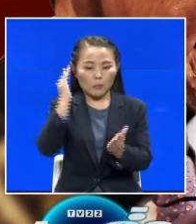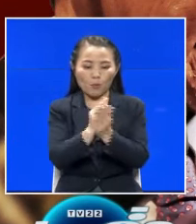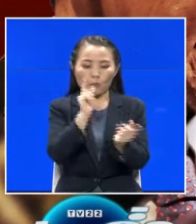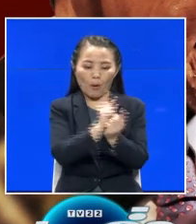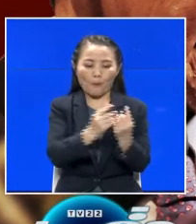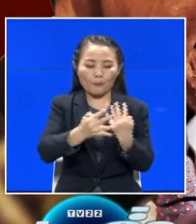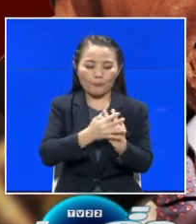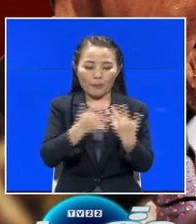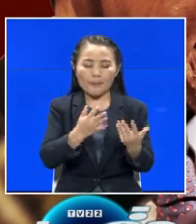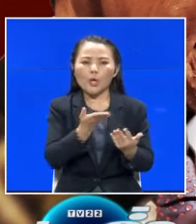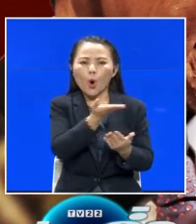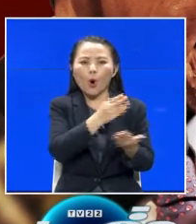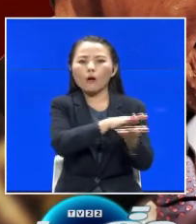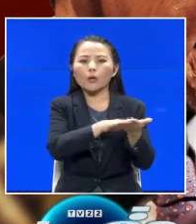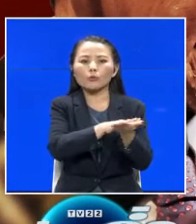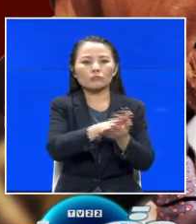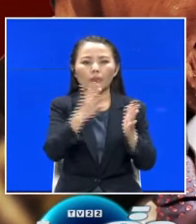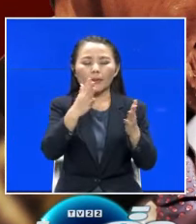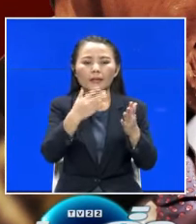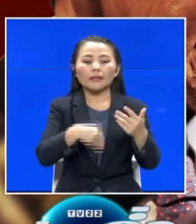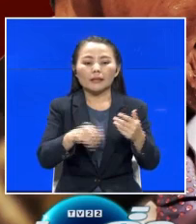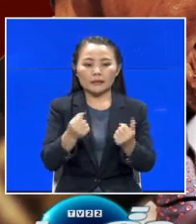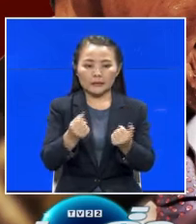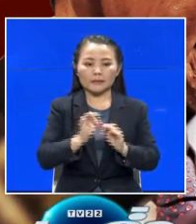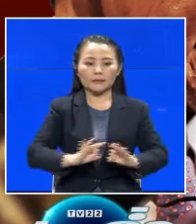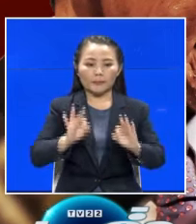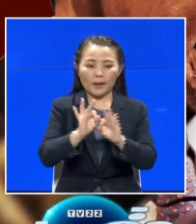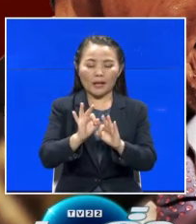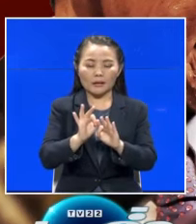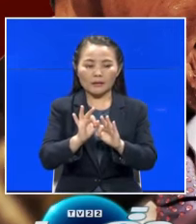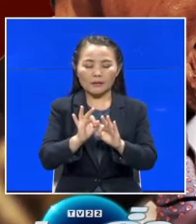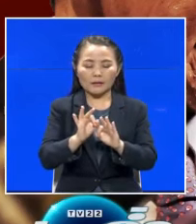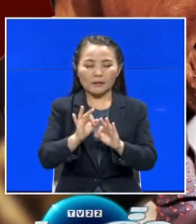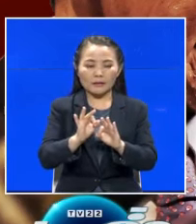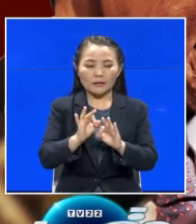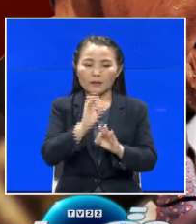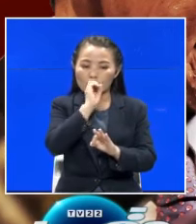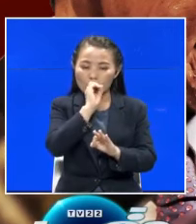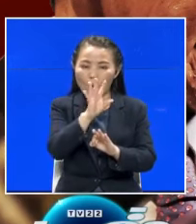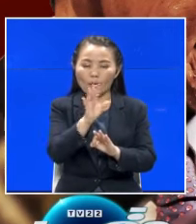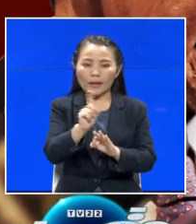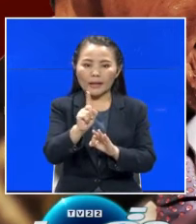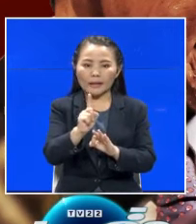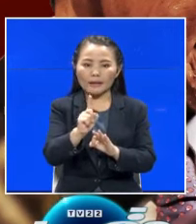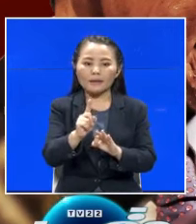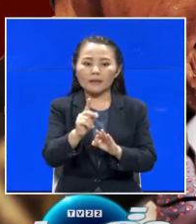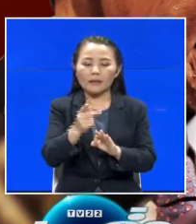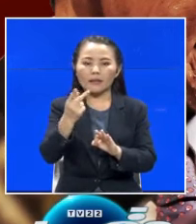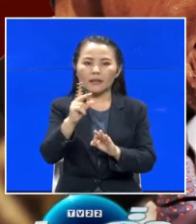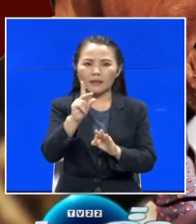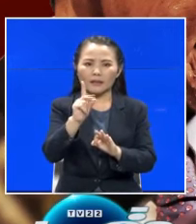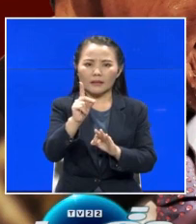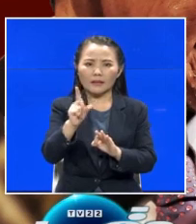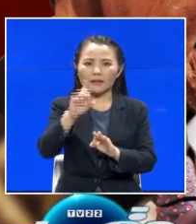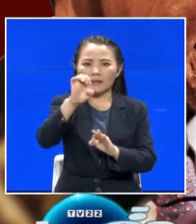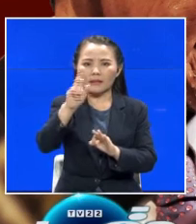านอภัยโทษได้และที่สำคัญอาจารย์วิษณุให้ข้อมูลให้ความรู้ด้วยบอกว่าไม่ได้เรียกว่าฎีกานะคือฎีกาเนี่ย